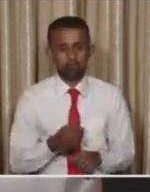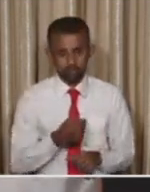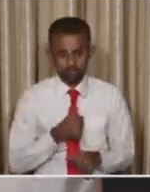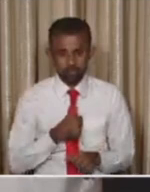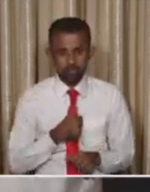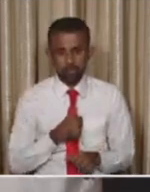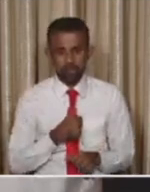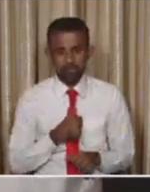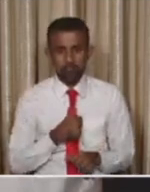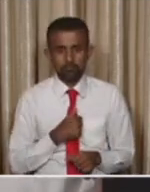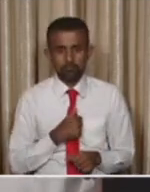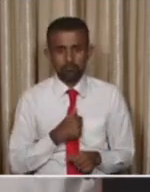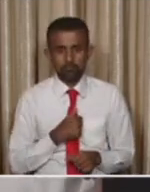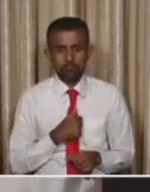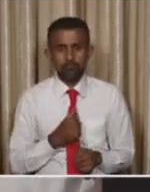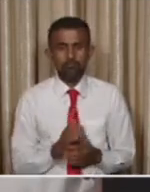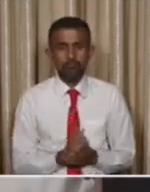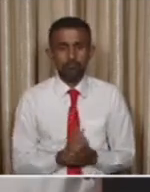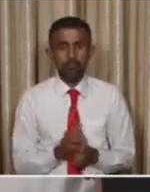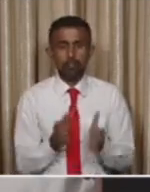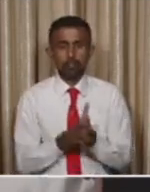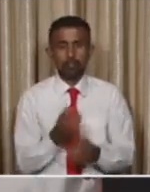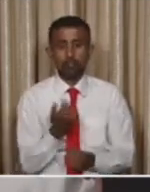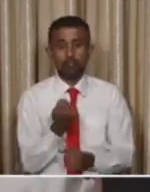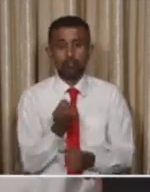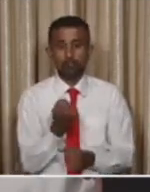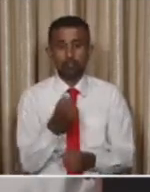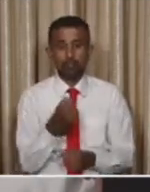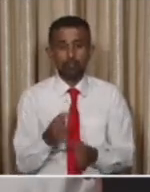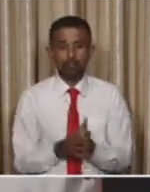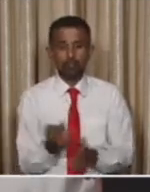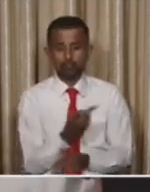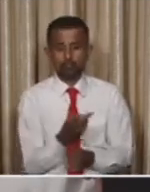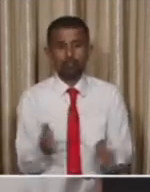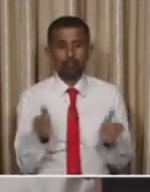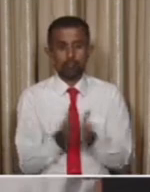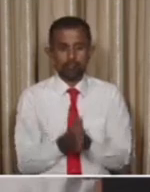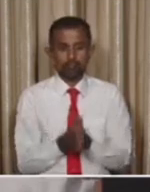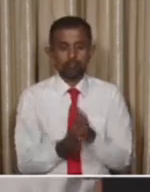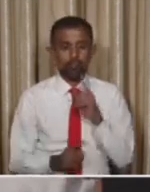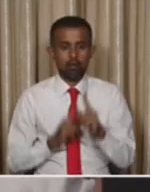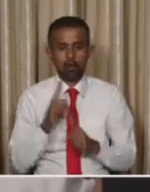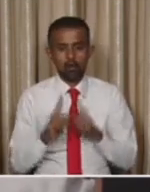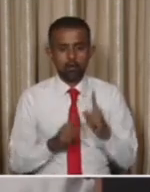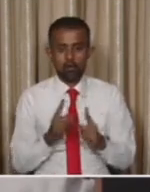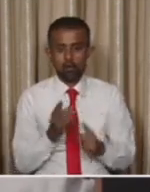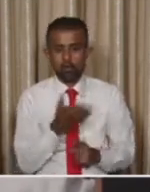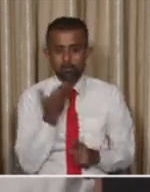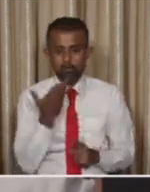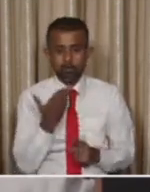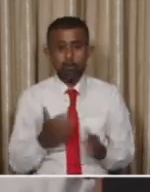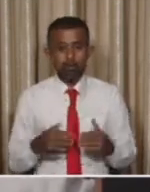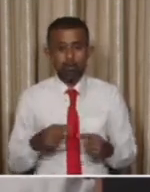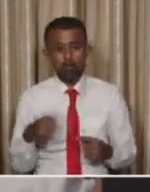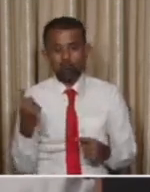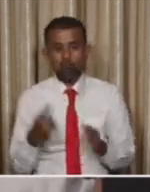අපේ වේස් ඇන් මීන්ස් කමිටියයි රාජ්‍ය මූල්‍ය කමිටි දෙකම එකතු වෙලා අපිට පුළුවන් සාකච්ඡා කරන්න කොහොමද තව අමතර